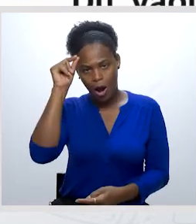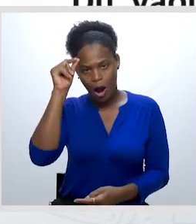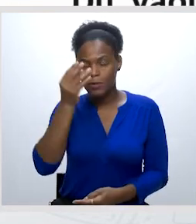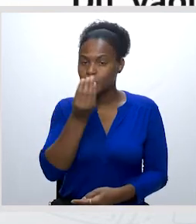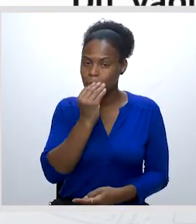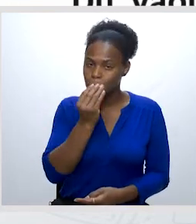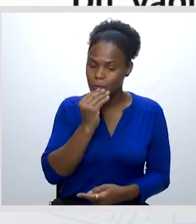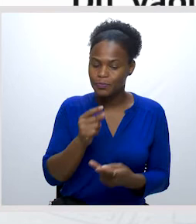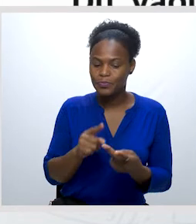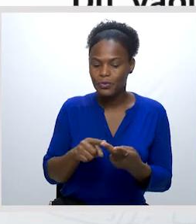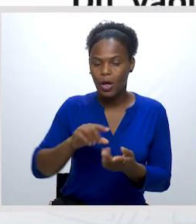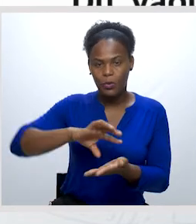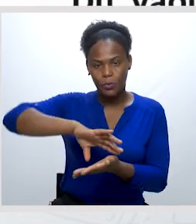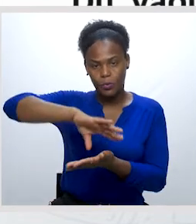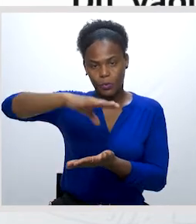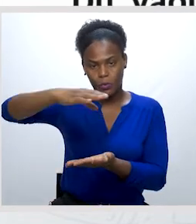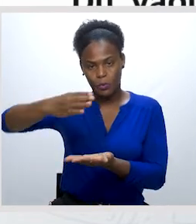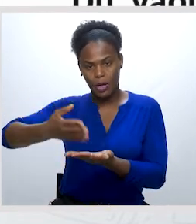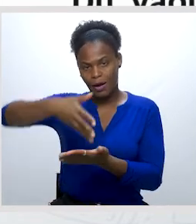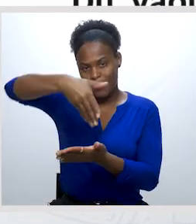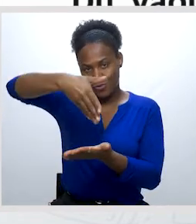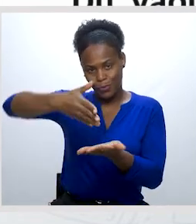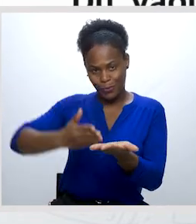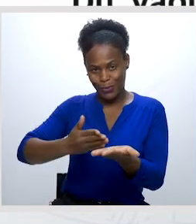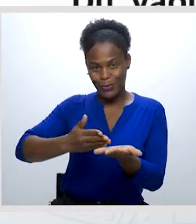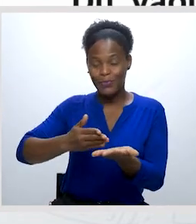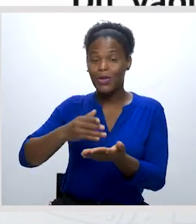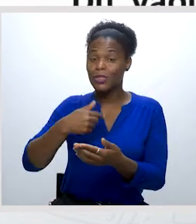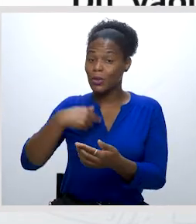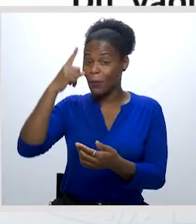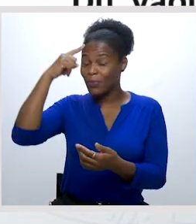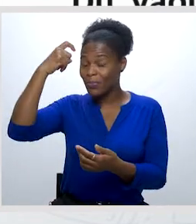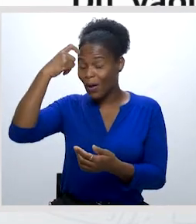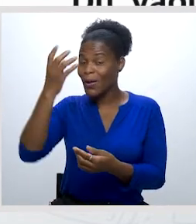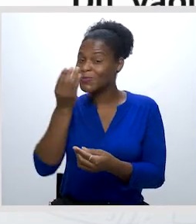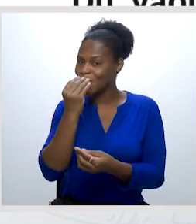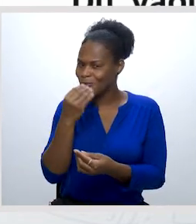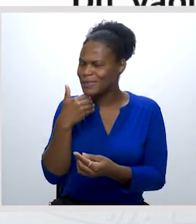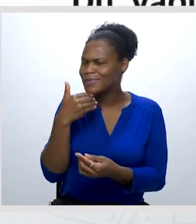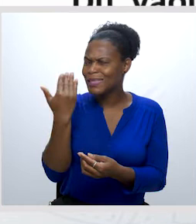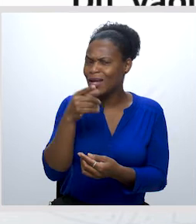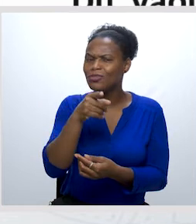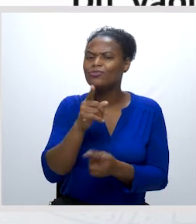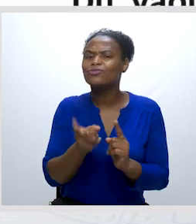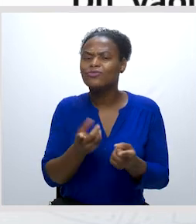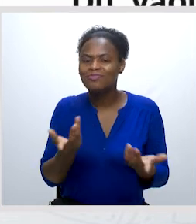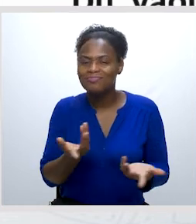biscuits, du couscous. Moi, j'adore manger du couscous au petit déjeuner. Et vous?